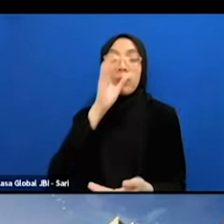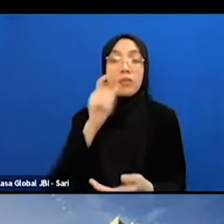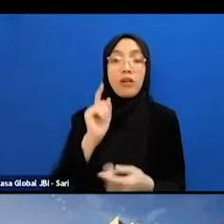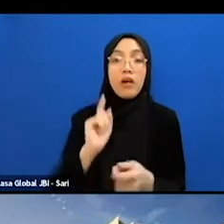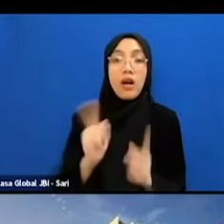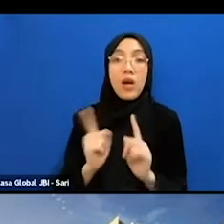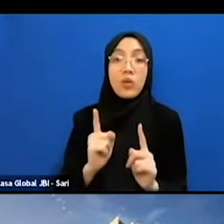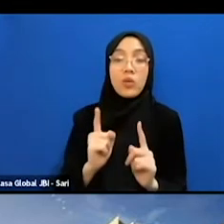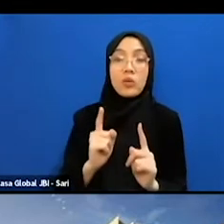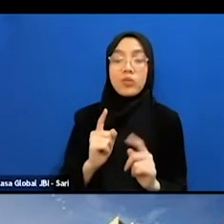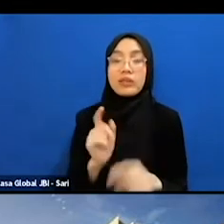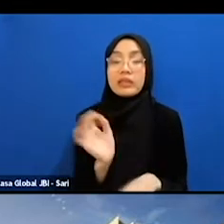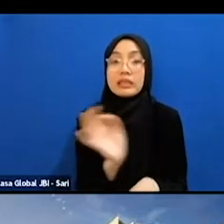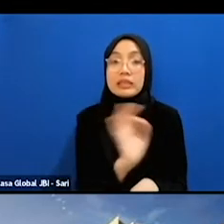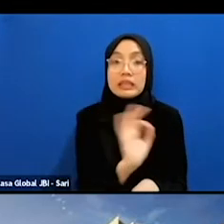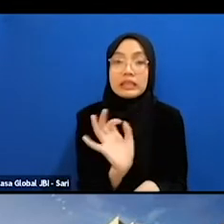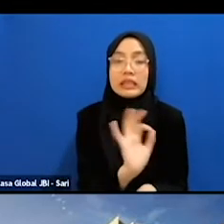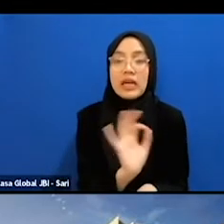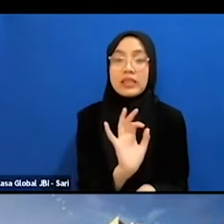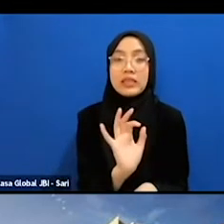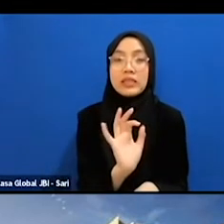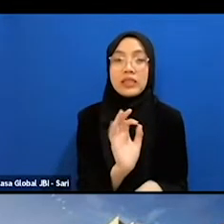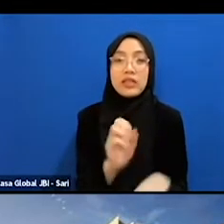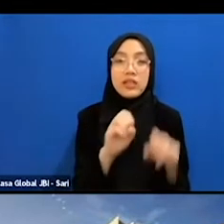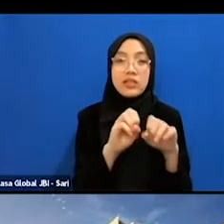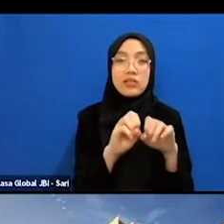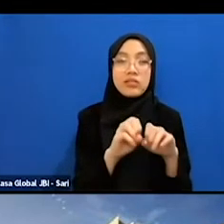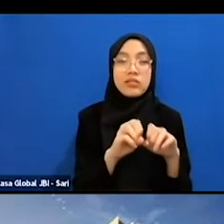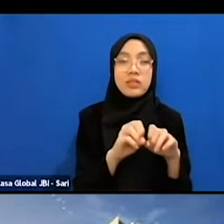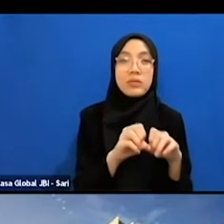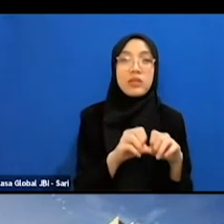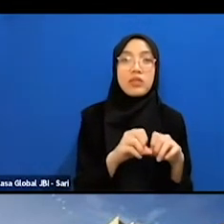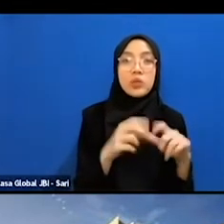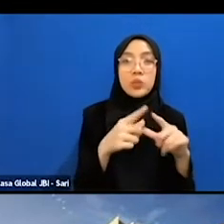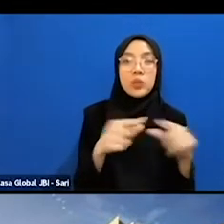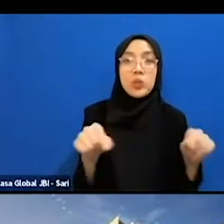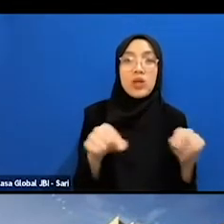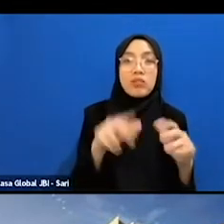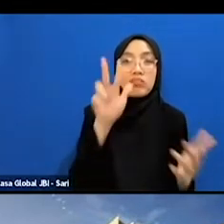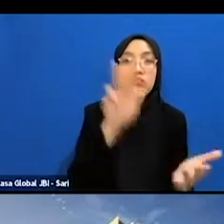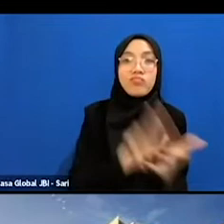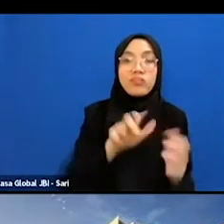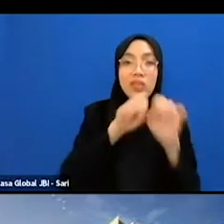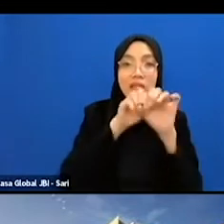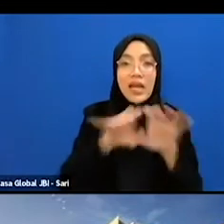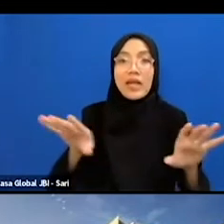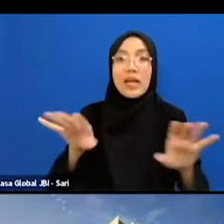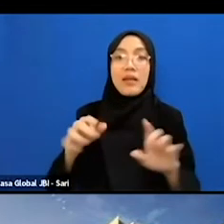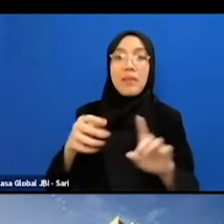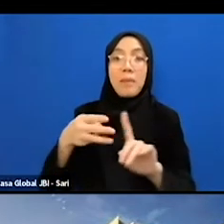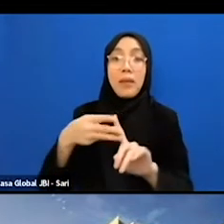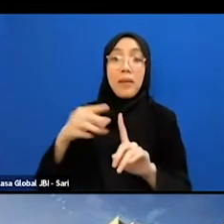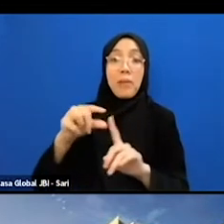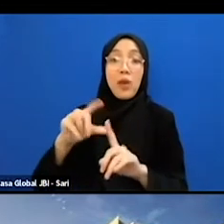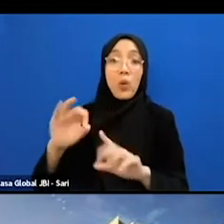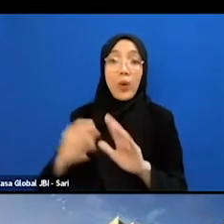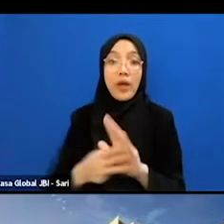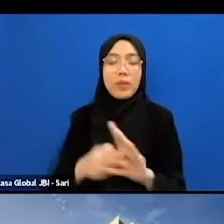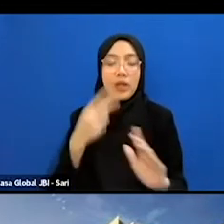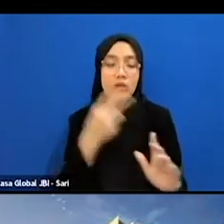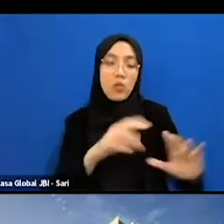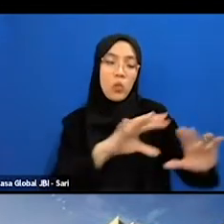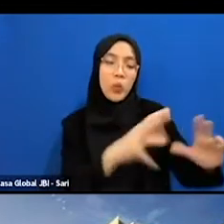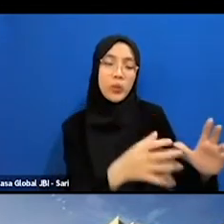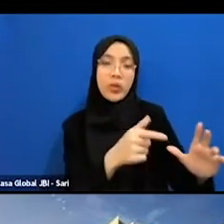tidak ada unsur edar surat edar dari BPOM pakai itu dianggap sebagai